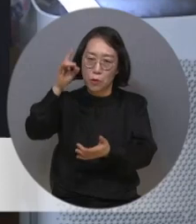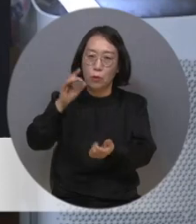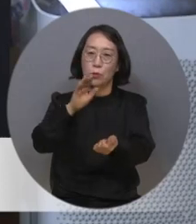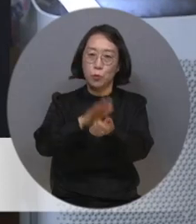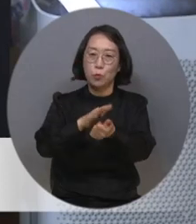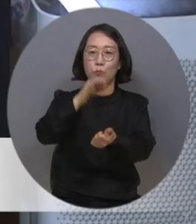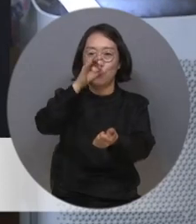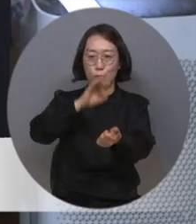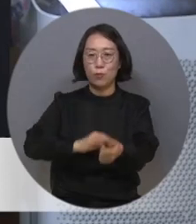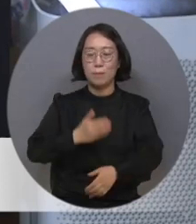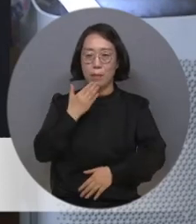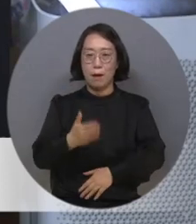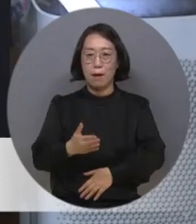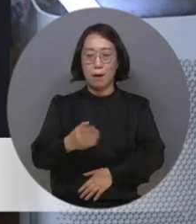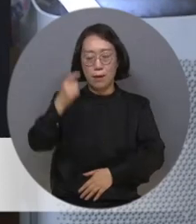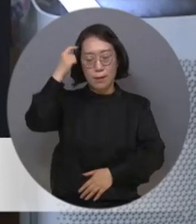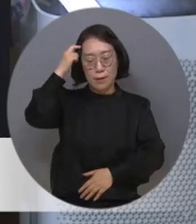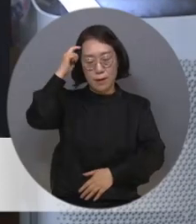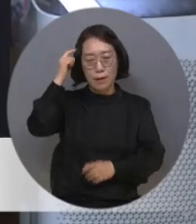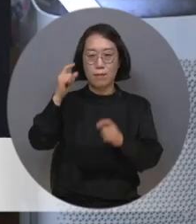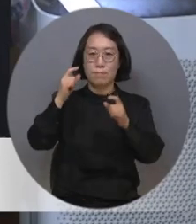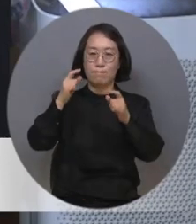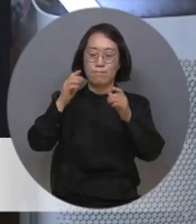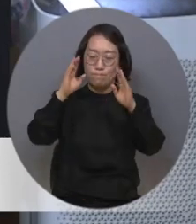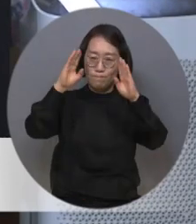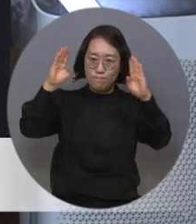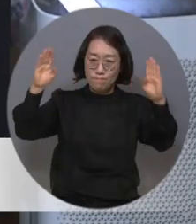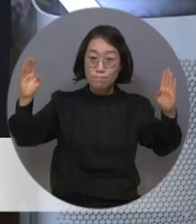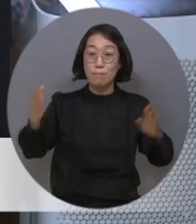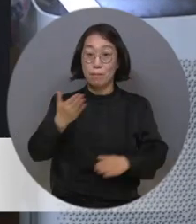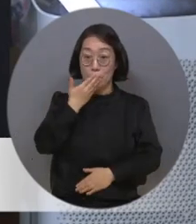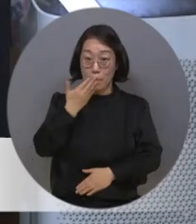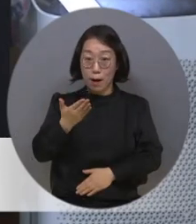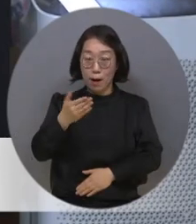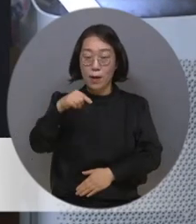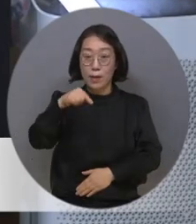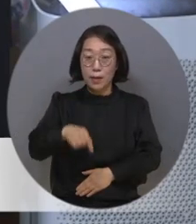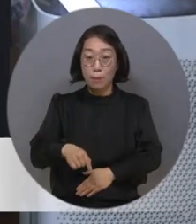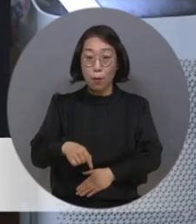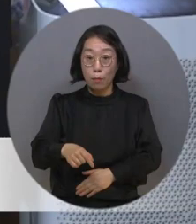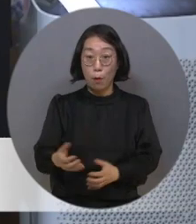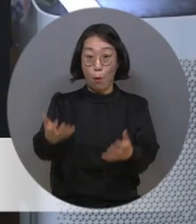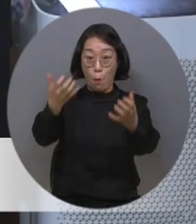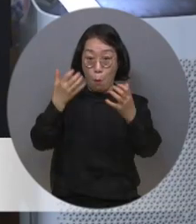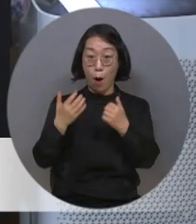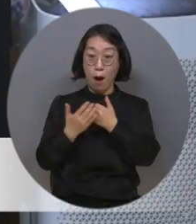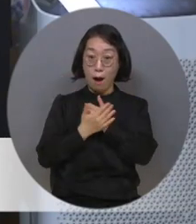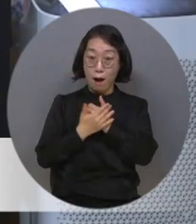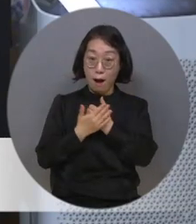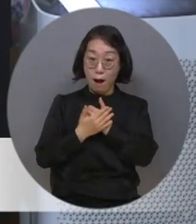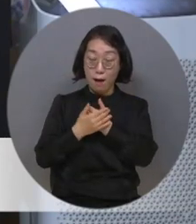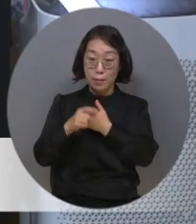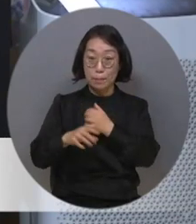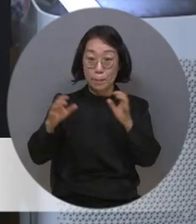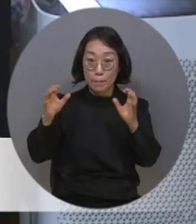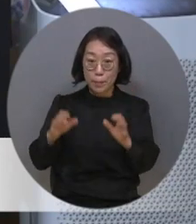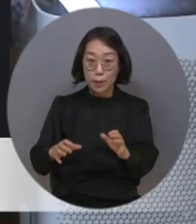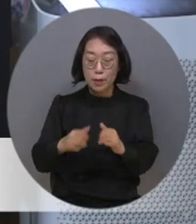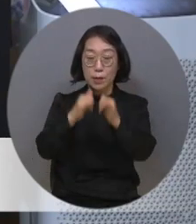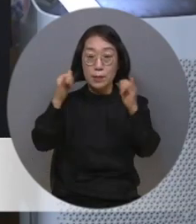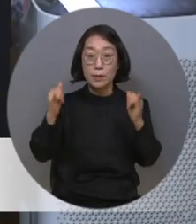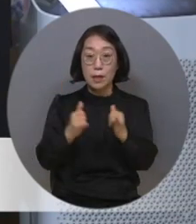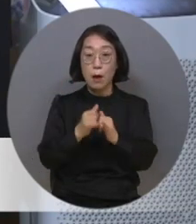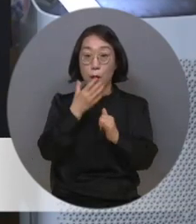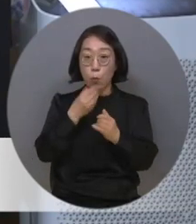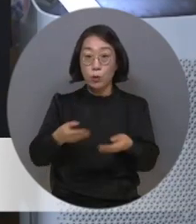들더라고요. 아이들의 생각의 폭이 되게 다양하게 넓어질 수 있을 것 같아가지고 참 이런 행사가 저희 어떻게 보면 사회복지시설에 있는